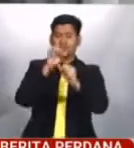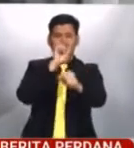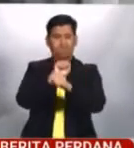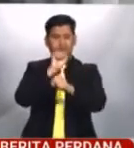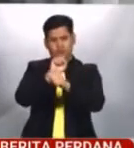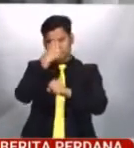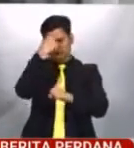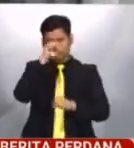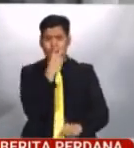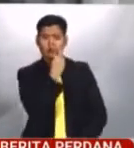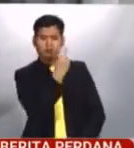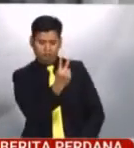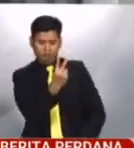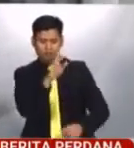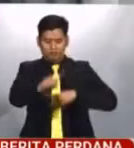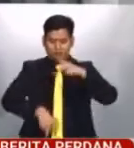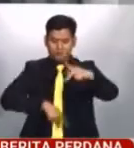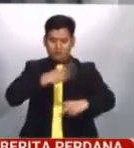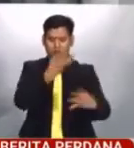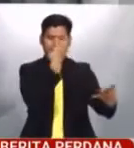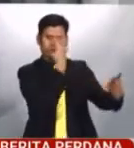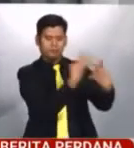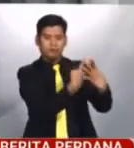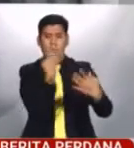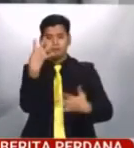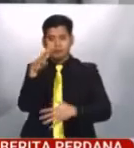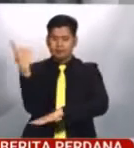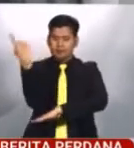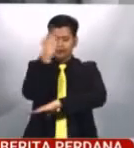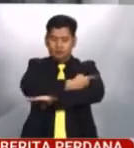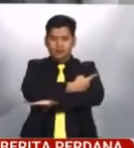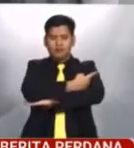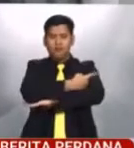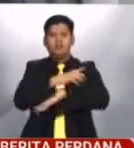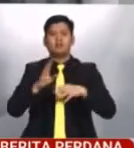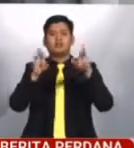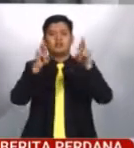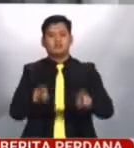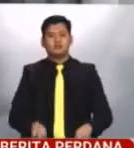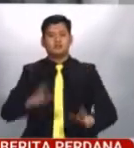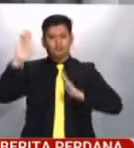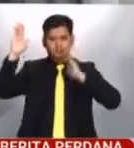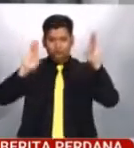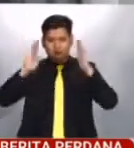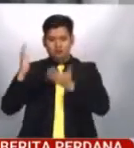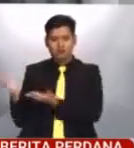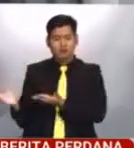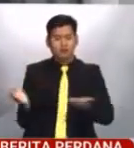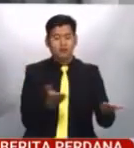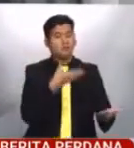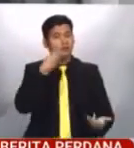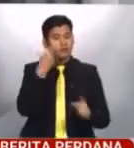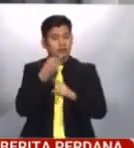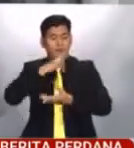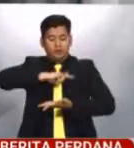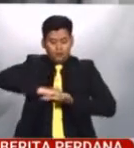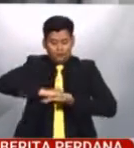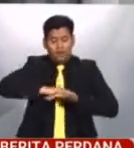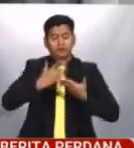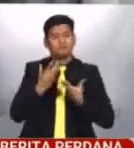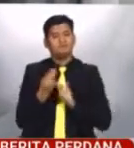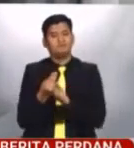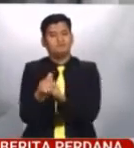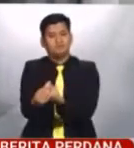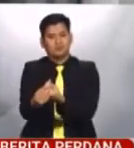ditugaskan bagi memastikan perjalanan proses kuarantin selama 14 hari warga Malaysia yang dibawa balik dari Wuhan berjalan